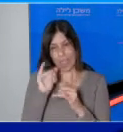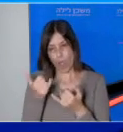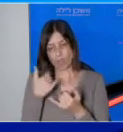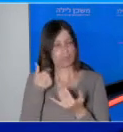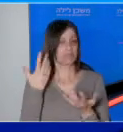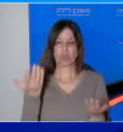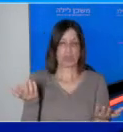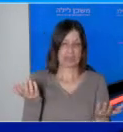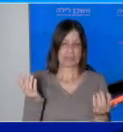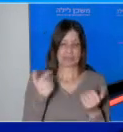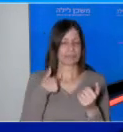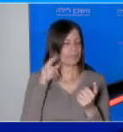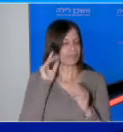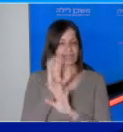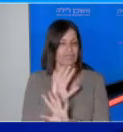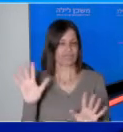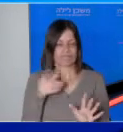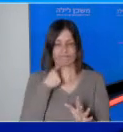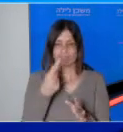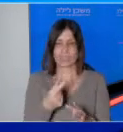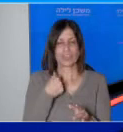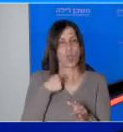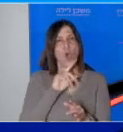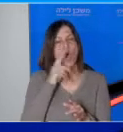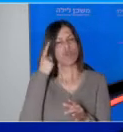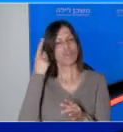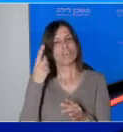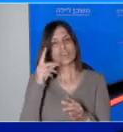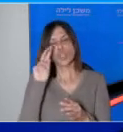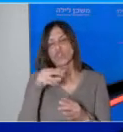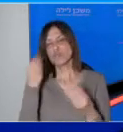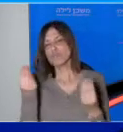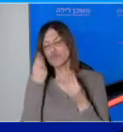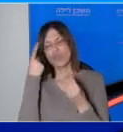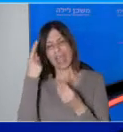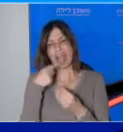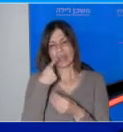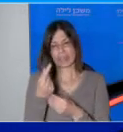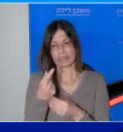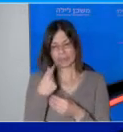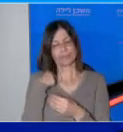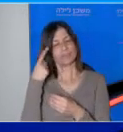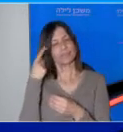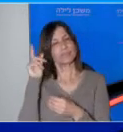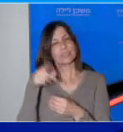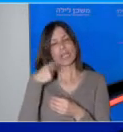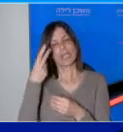נכון? אני לא יודעת להגיד לך, אני לא חושבת שיש מישהו שיודע להגיד, ואני חושבת שאנחנו צריכים להיות הגונים בעניין הזה, המגפה